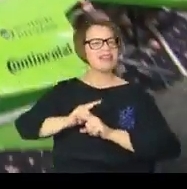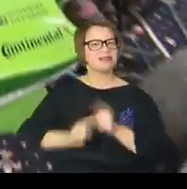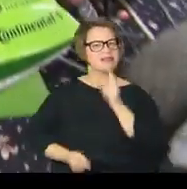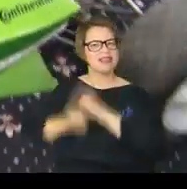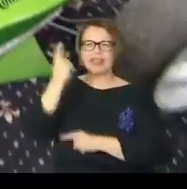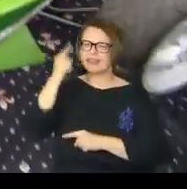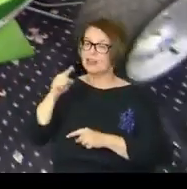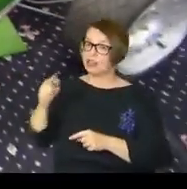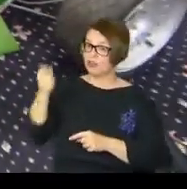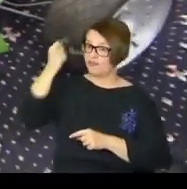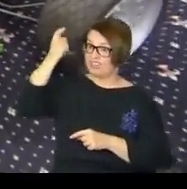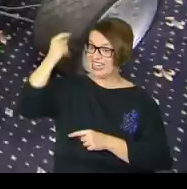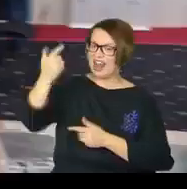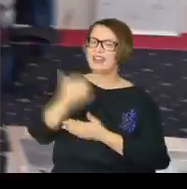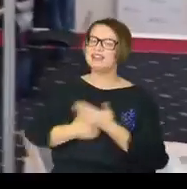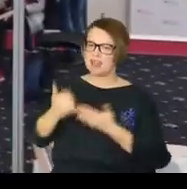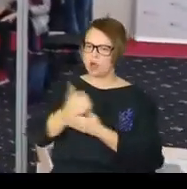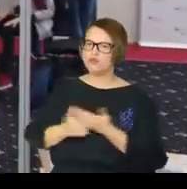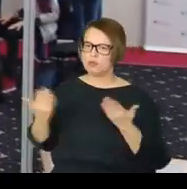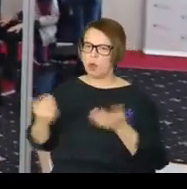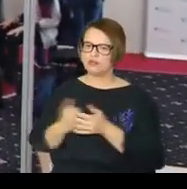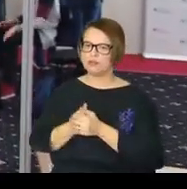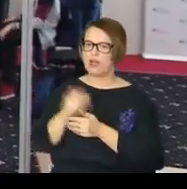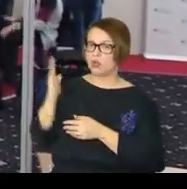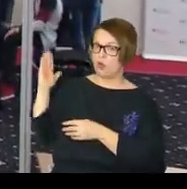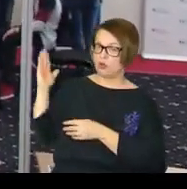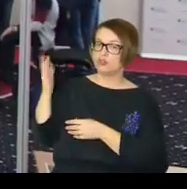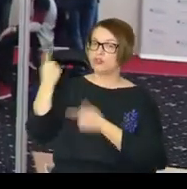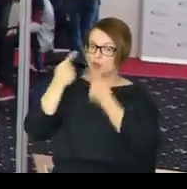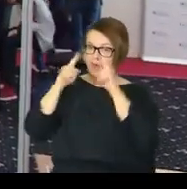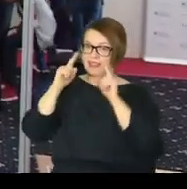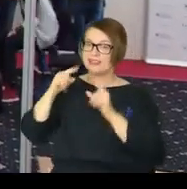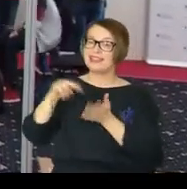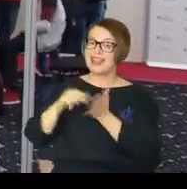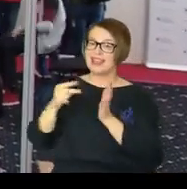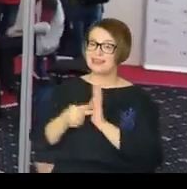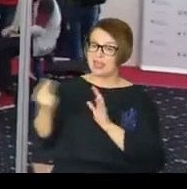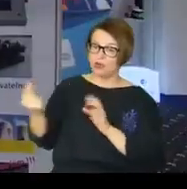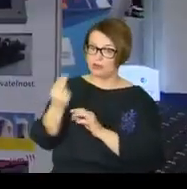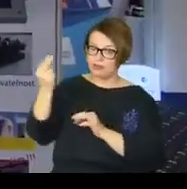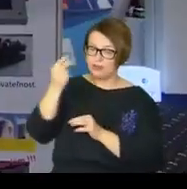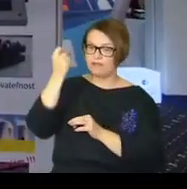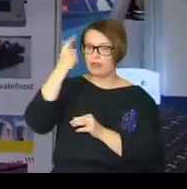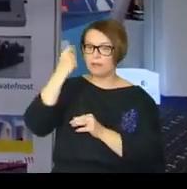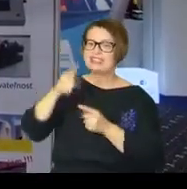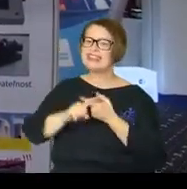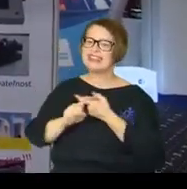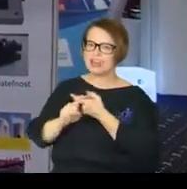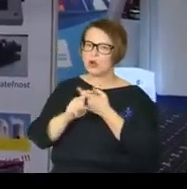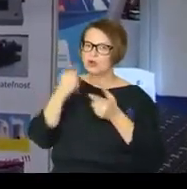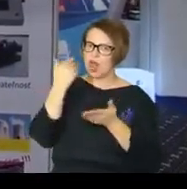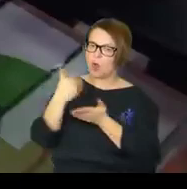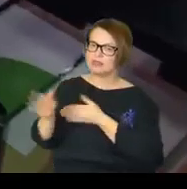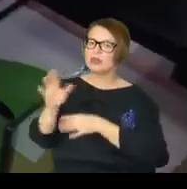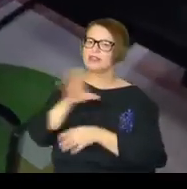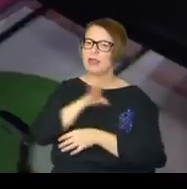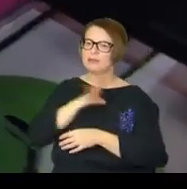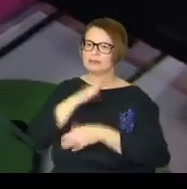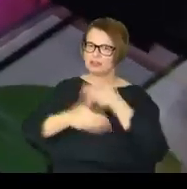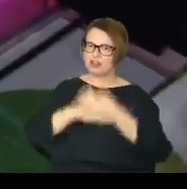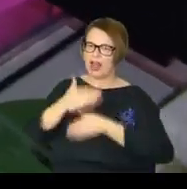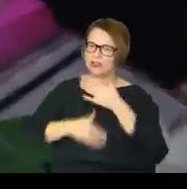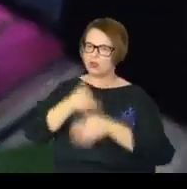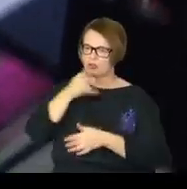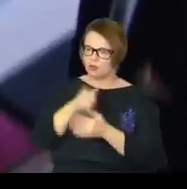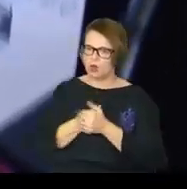Tieto vynálezy sa už používajú v praxi. Pavol Michniak zo Slovenskej technickej univerzity vymyslel technológiu na odstraňovanie nebezpečných látok z